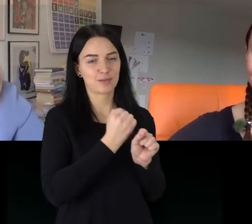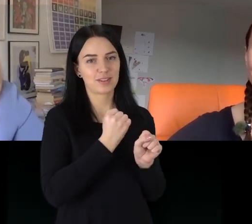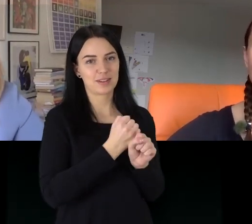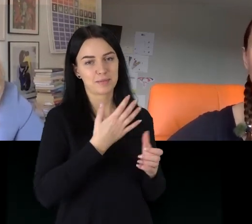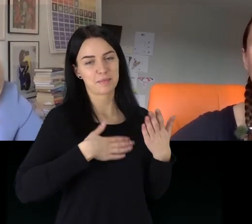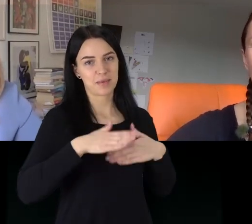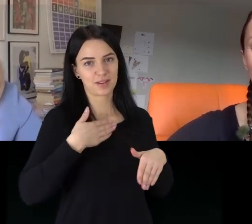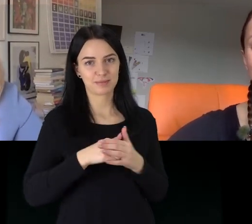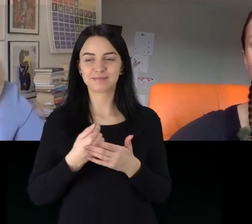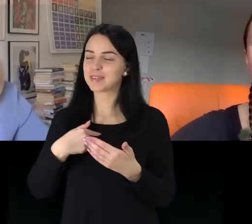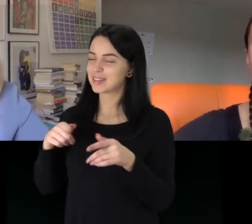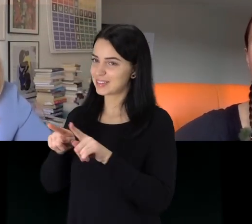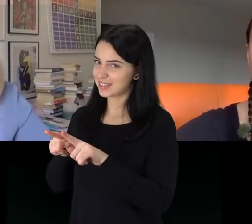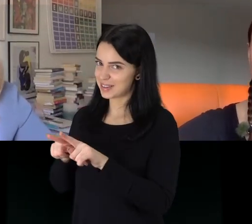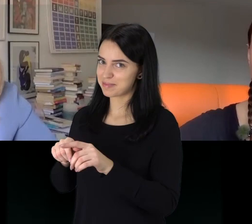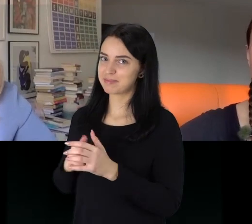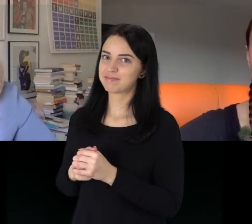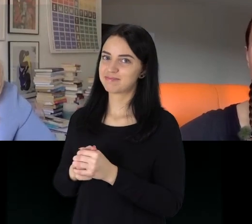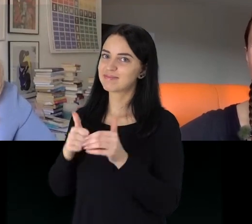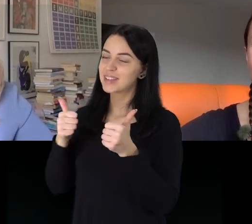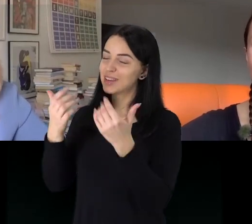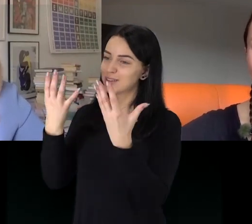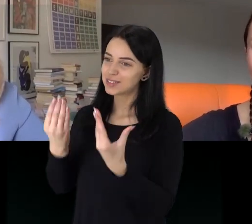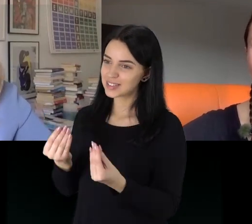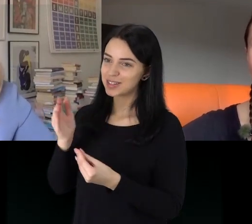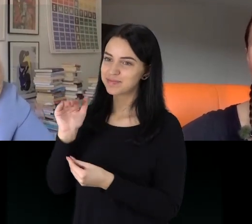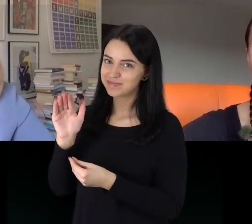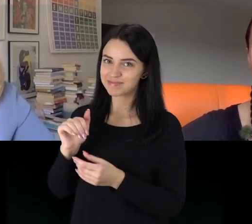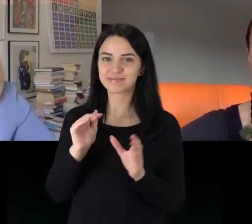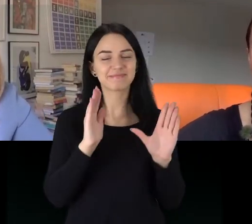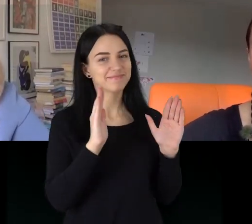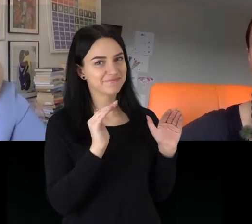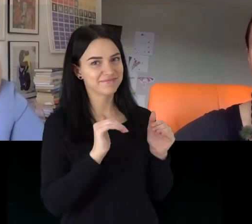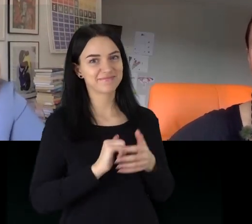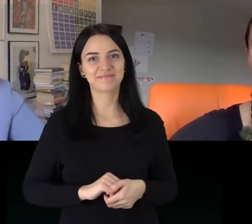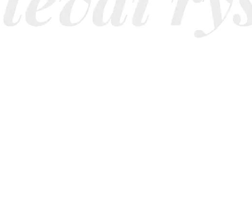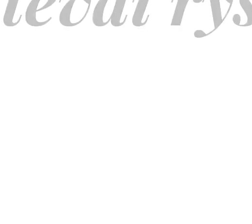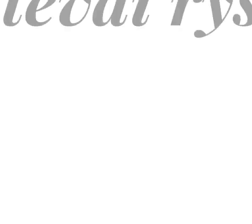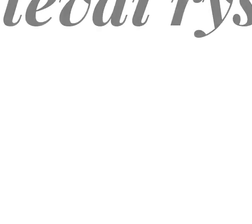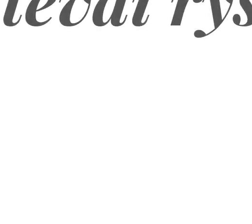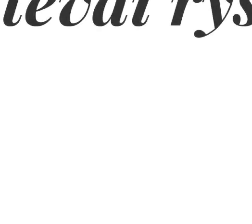su jumis dirbti. Man taip pat. Geros dienos. Iki. Iki.